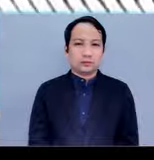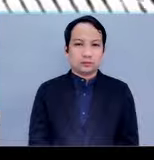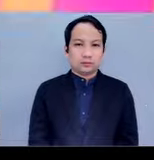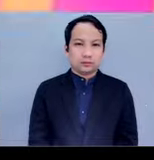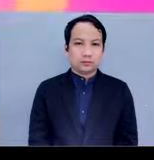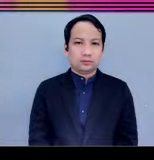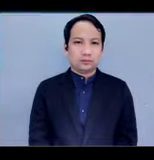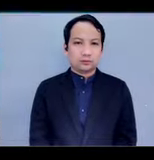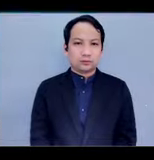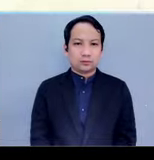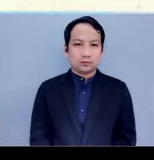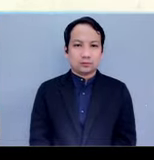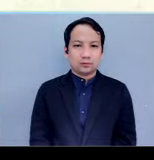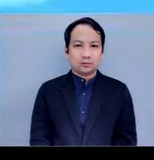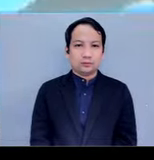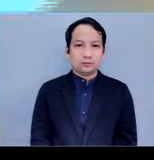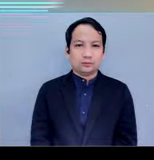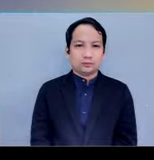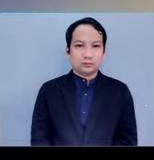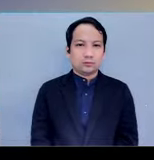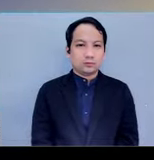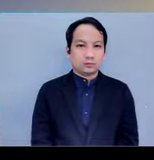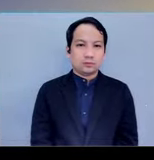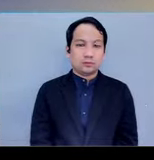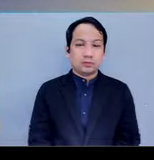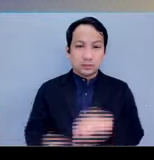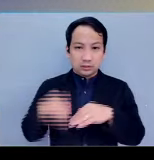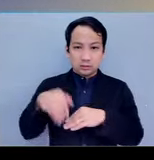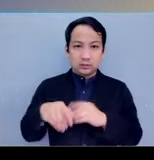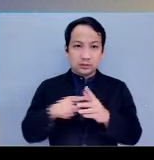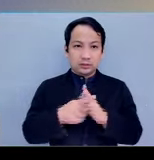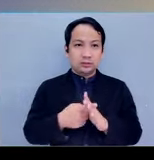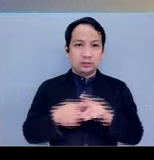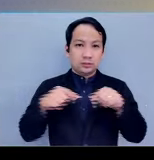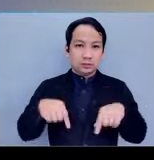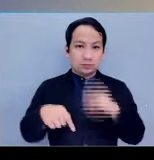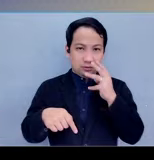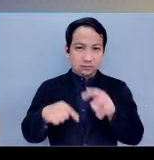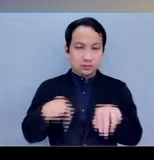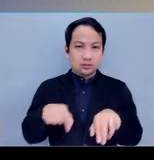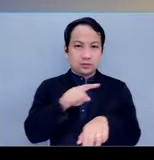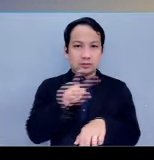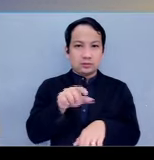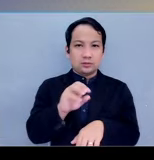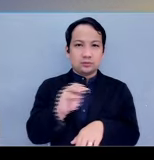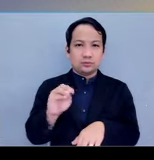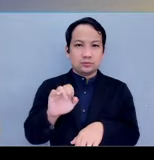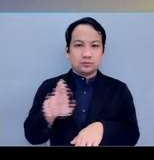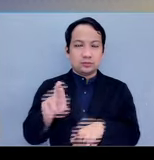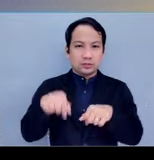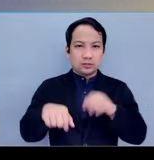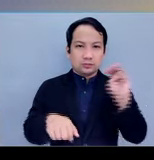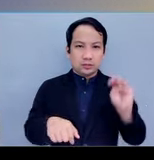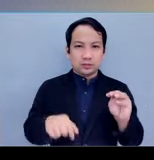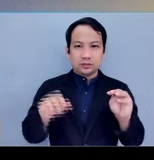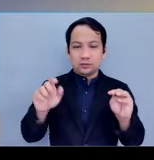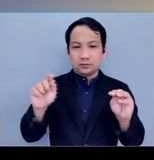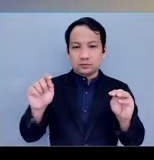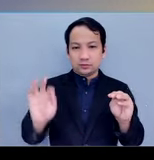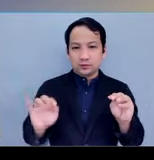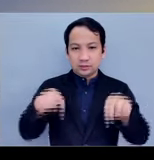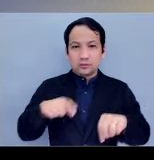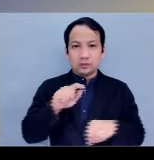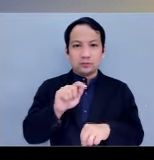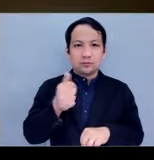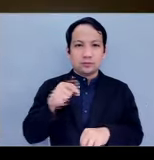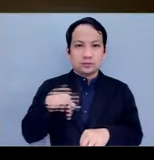At kagabi naman po ay nag-premiere na ang unang episode ng Zoomers. Napapanood ang Zoomers Lunes hanggang Biyernes, 10:15 ng gabi dito po sa